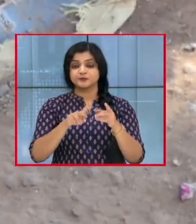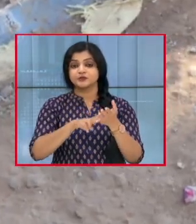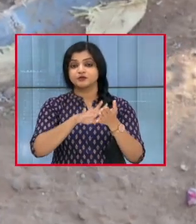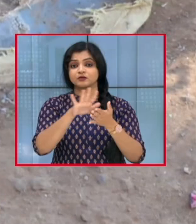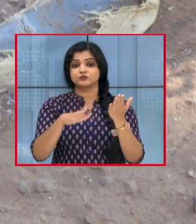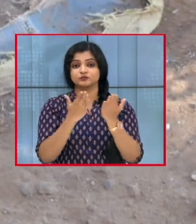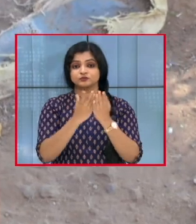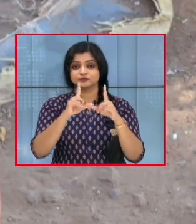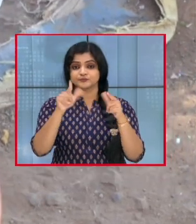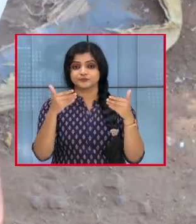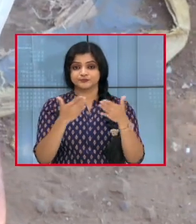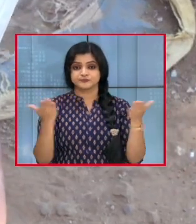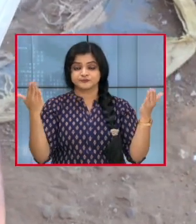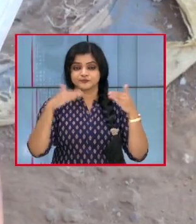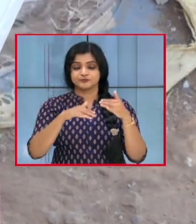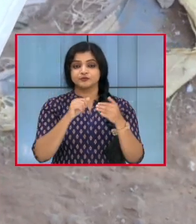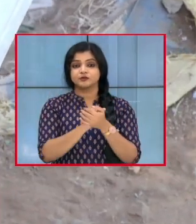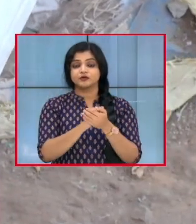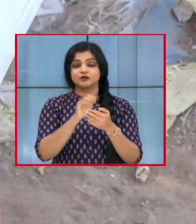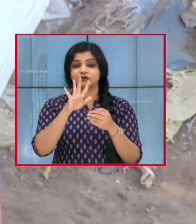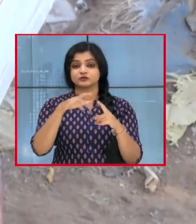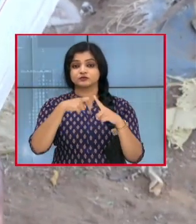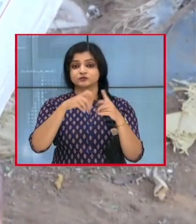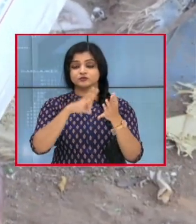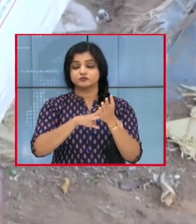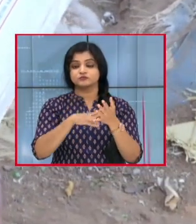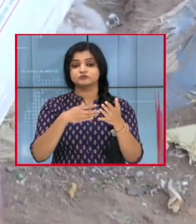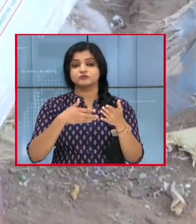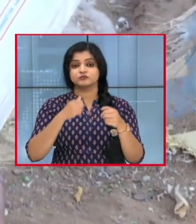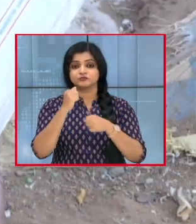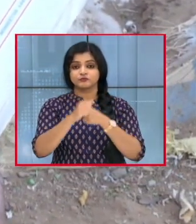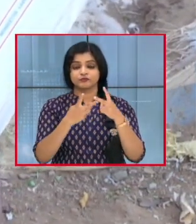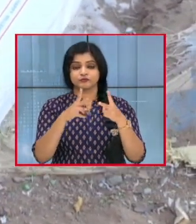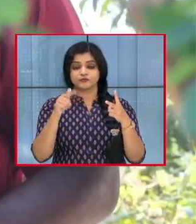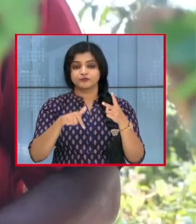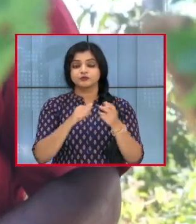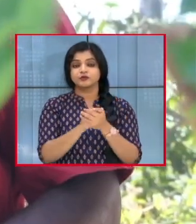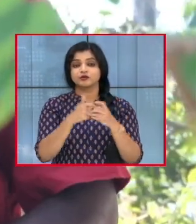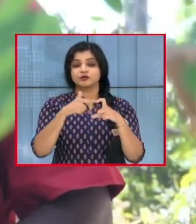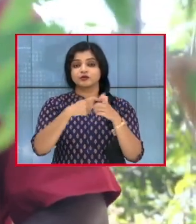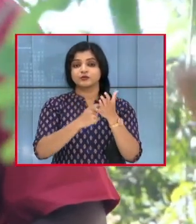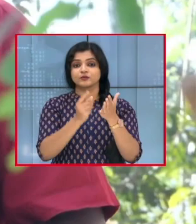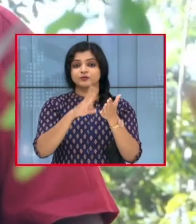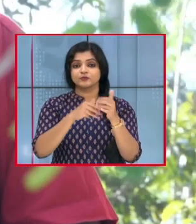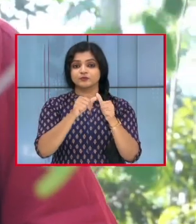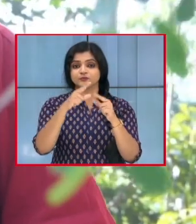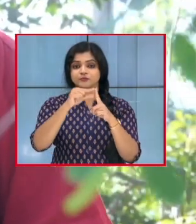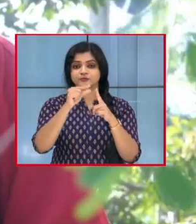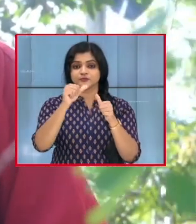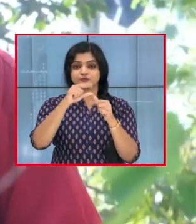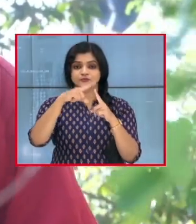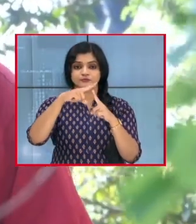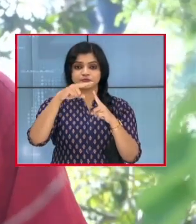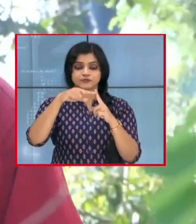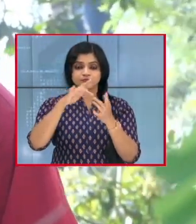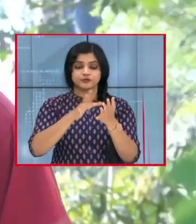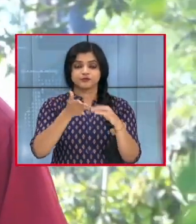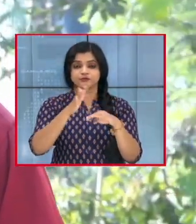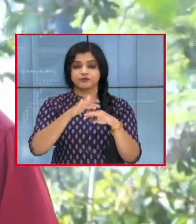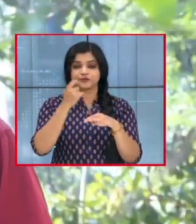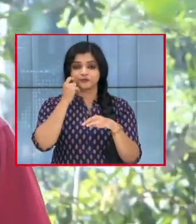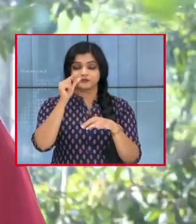മീറ്റിൽ 5 കിലോമീറ്റർ ക്രോസ് കൺട്രിയിൽ സ്വർണം. എരുമപ്പെട്ടി ഉമിക്കുന്നു കോളനിയിലെ നമ്പ്രത്ത് വാസുവിന്റെയും ശാന്തയുടെയും മകനായ